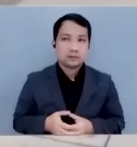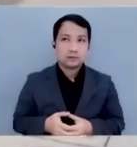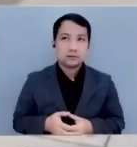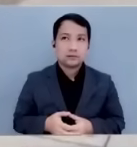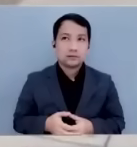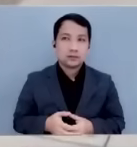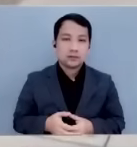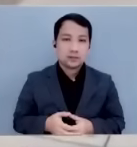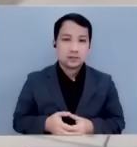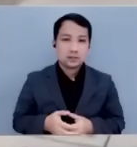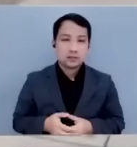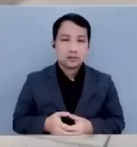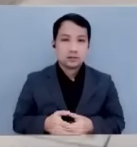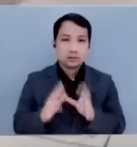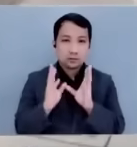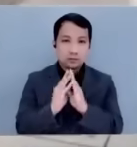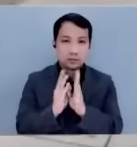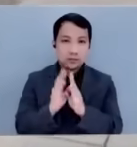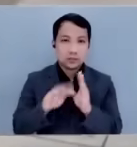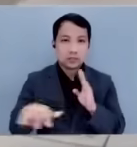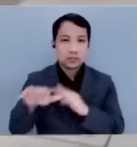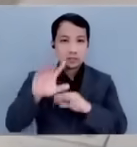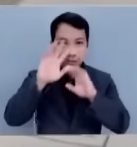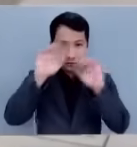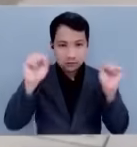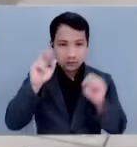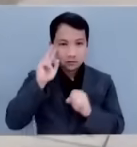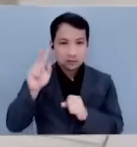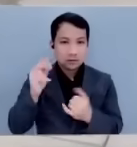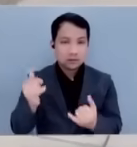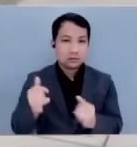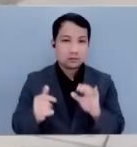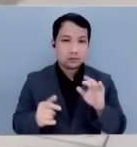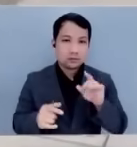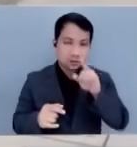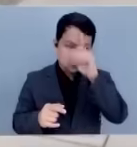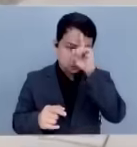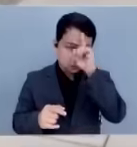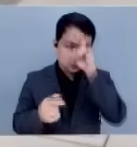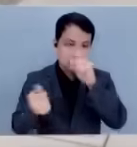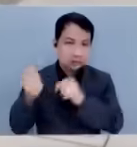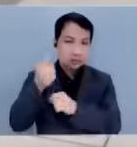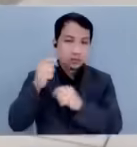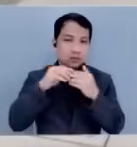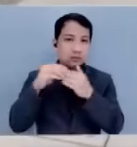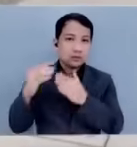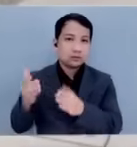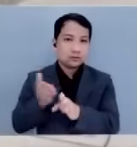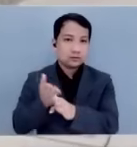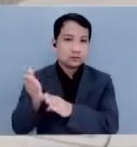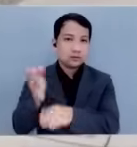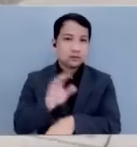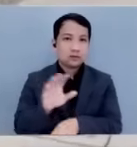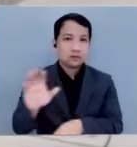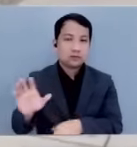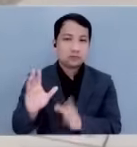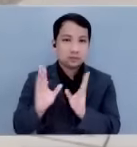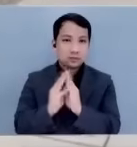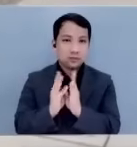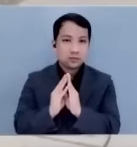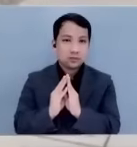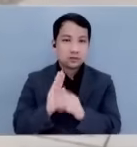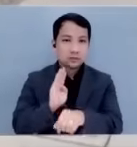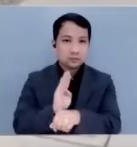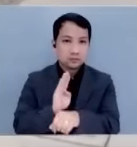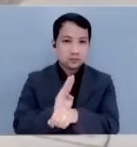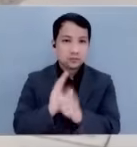Bok mula sa pakikipagpulong ni Pangulong Bongbong Marcos kay German Chancellor Scholz, dumiretso naman ito sa pagdalo sa isang business